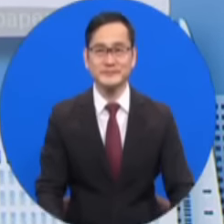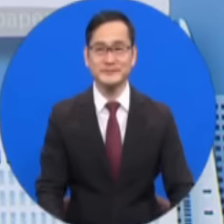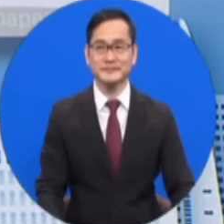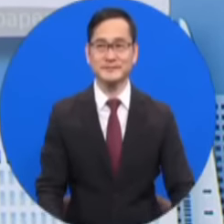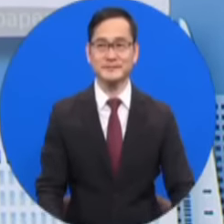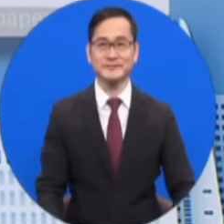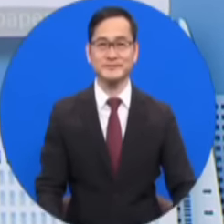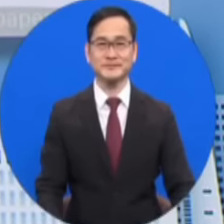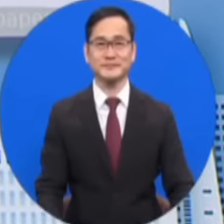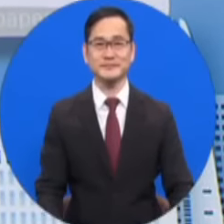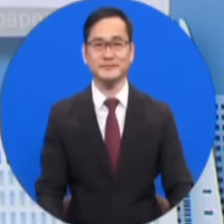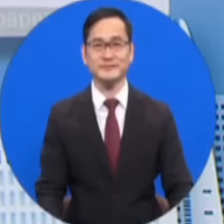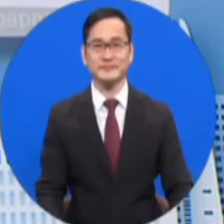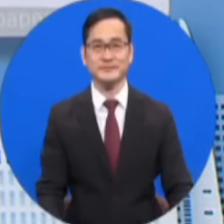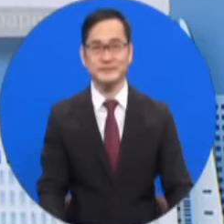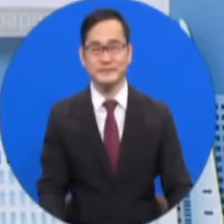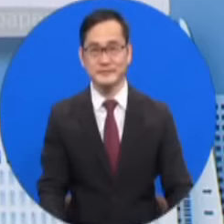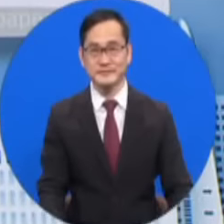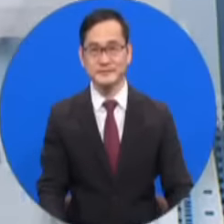누가 찍었을까 함께